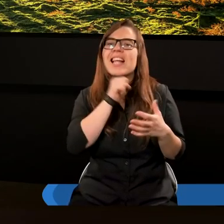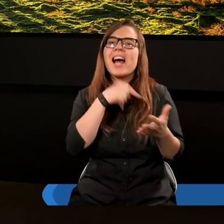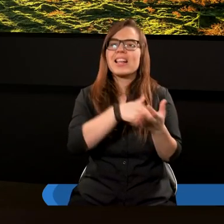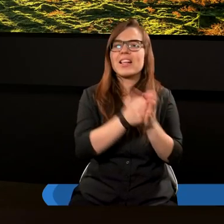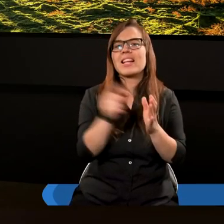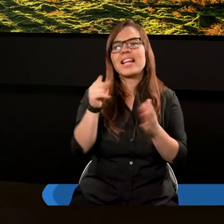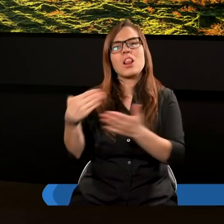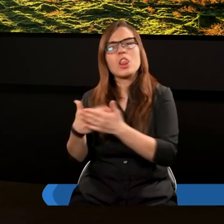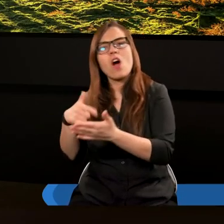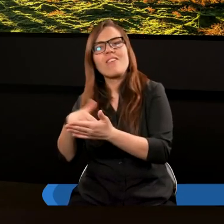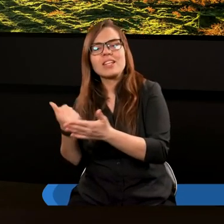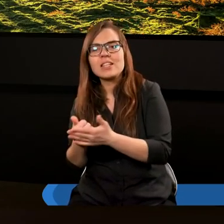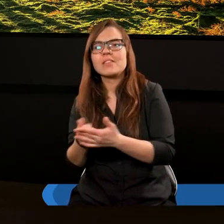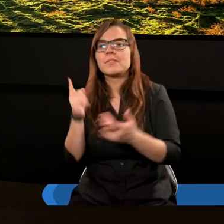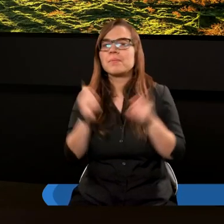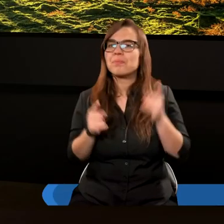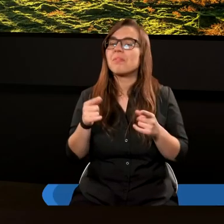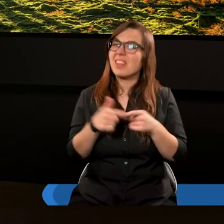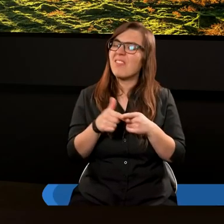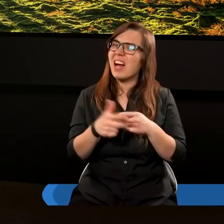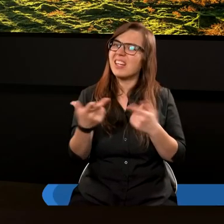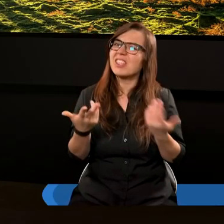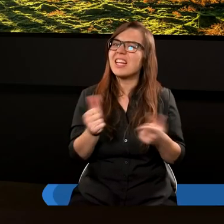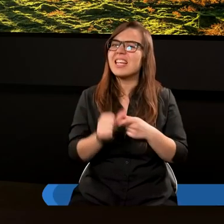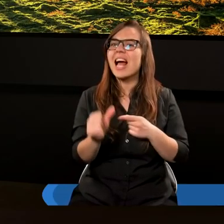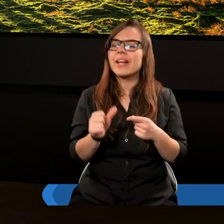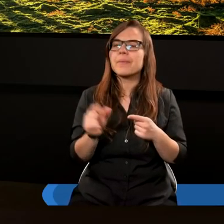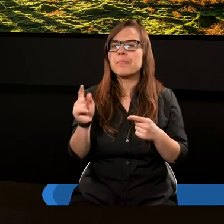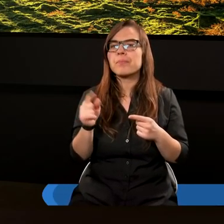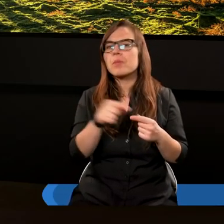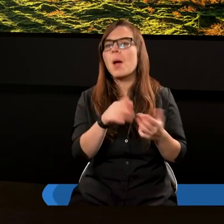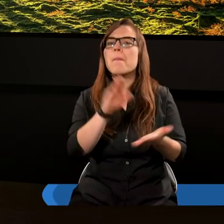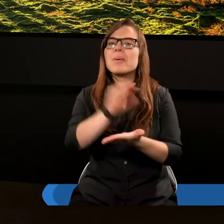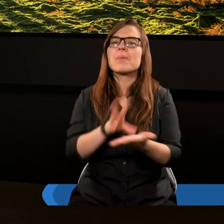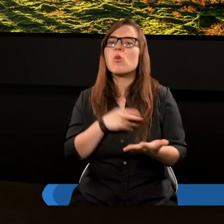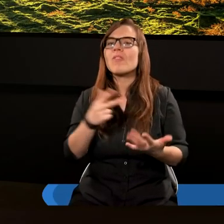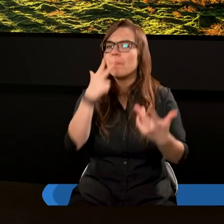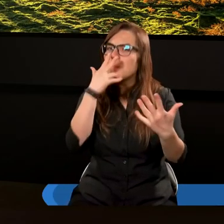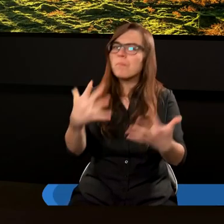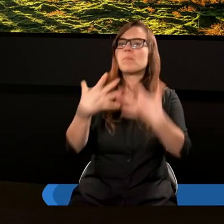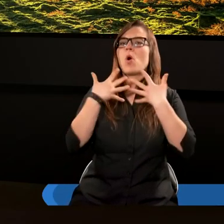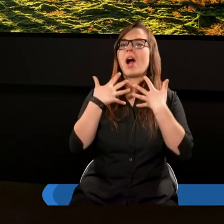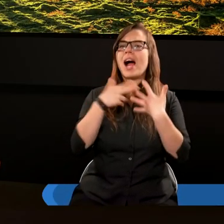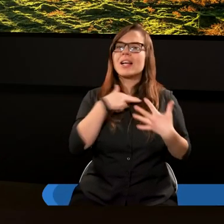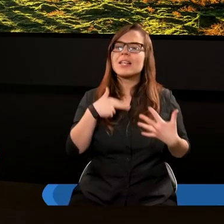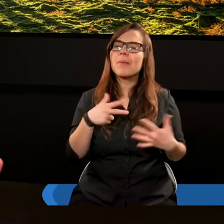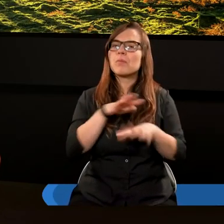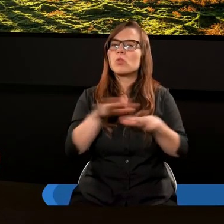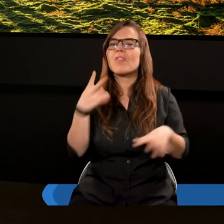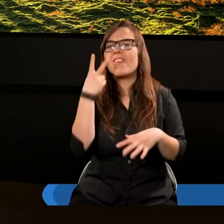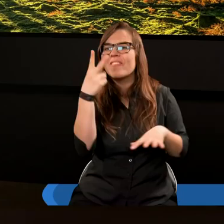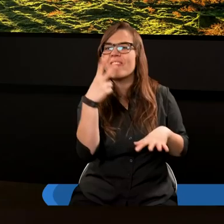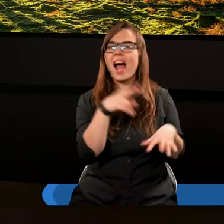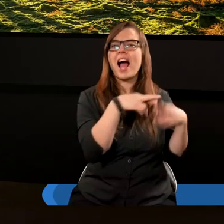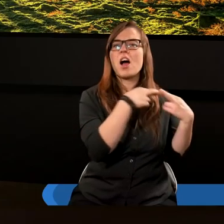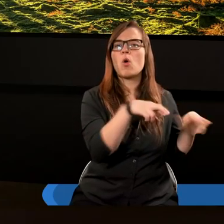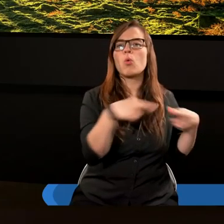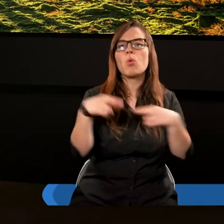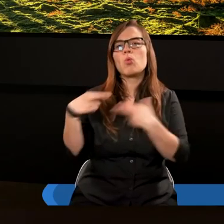z Nowym, to czy właśnie nie jest tak, że być może Biblia nam pokazuje jakby zupełnie dwóch różnych